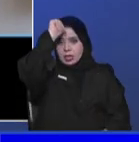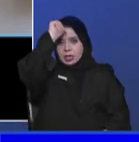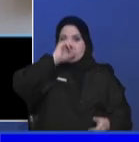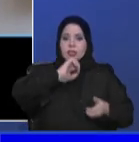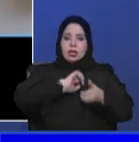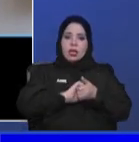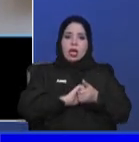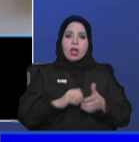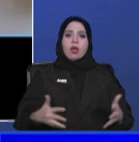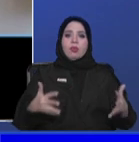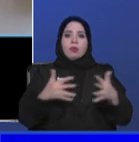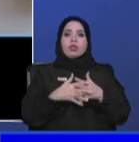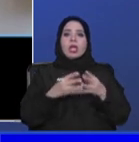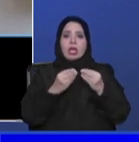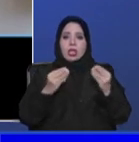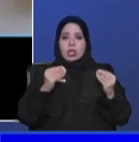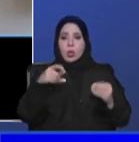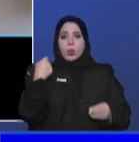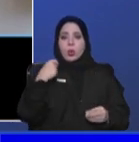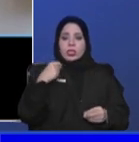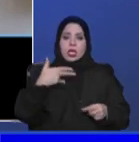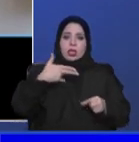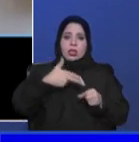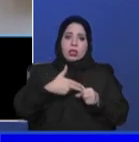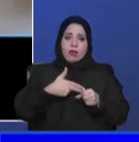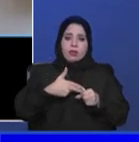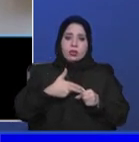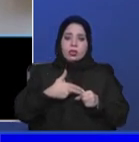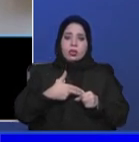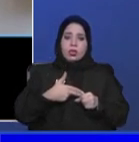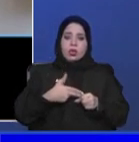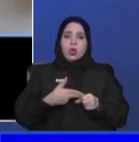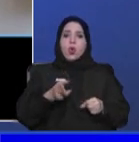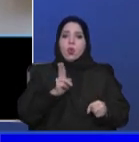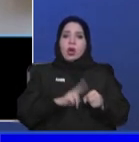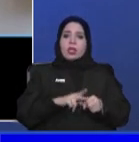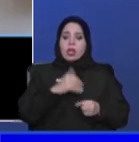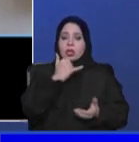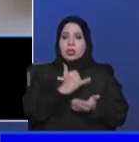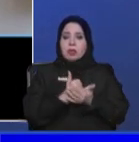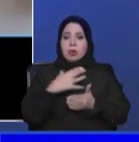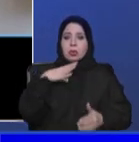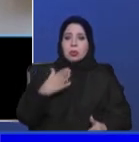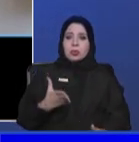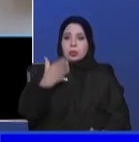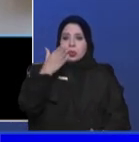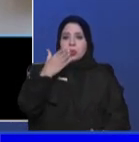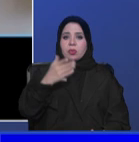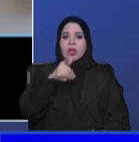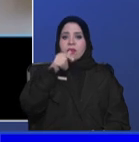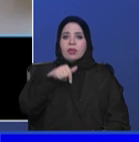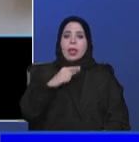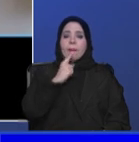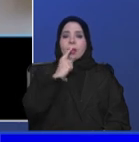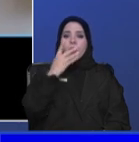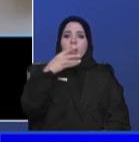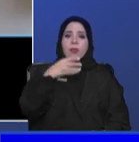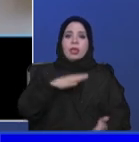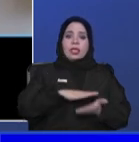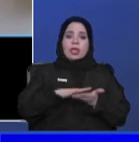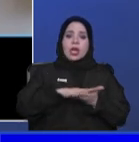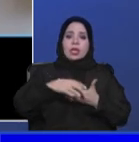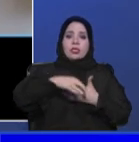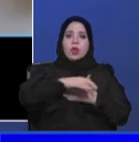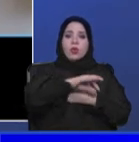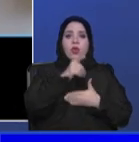الهند الصديقة بمشاركة عدد من وزراء النفط والطاقة وكبار الشخصيات والمسؤولين من 140